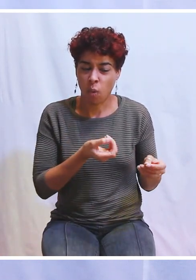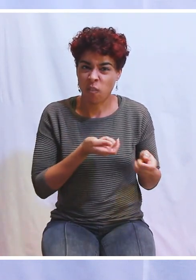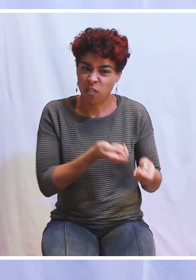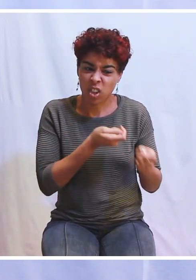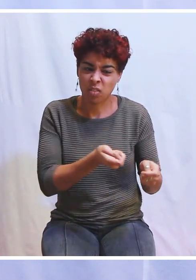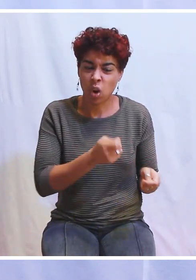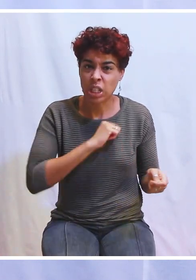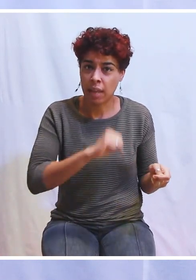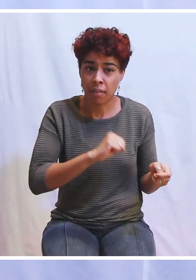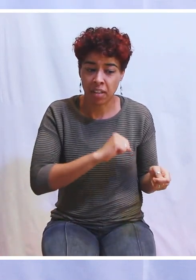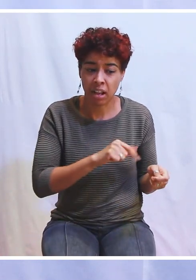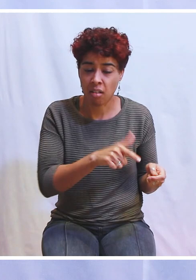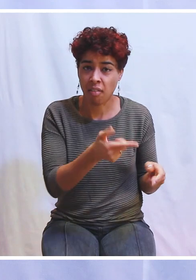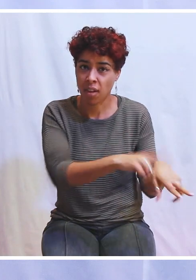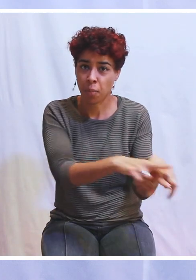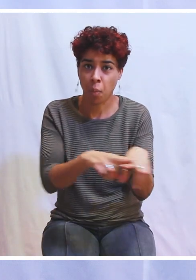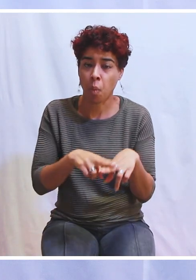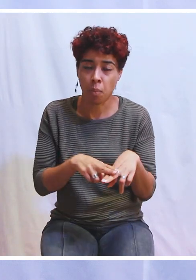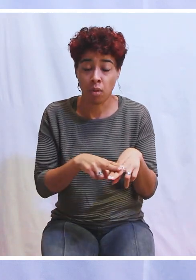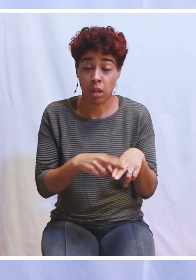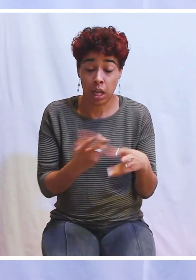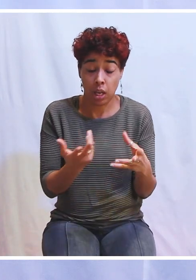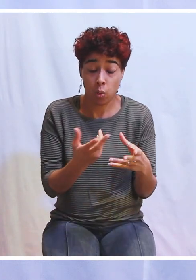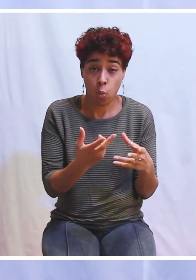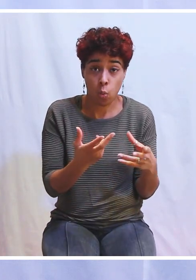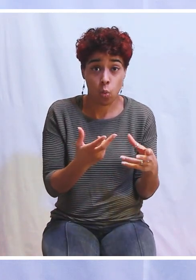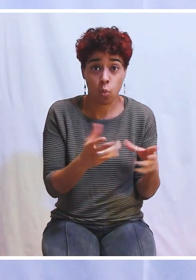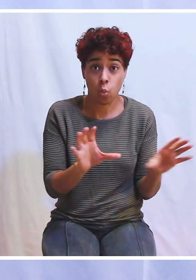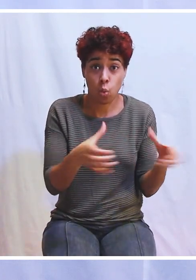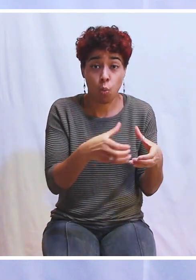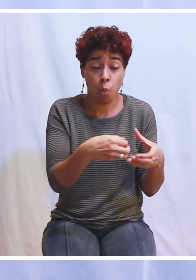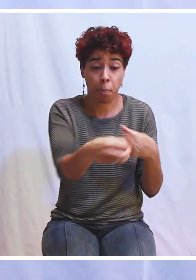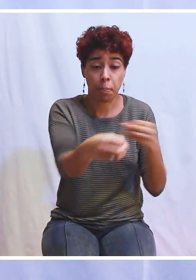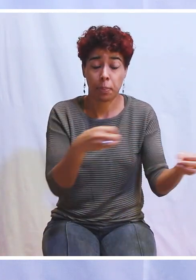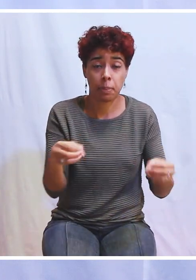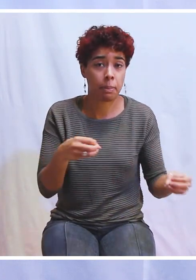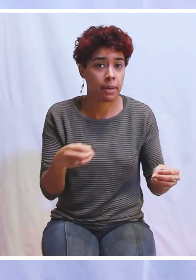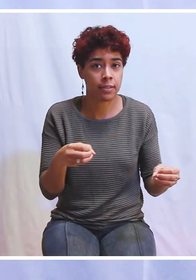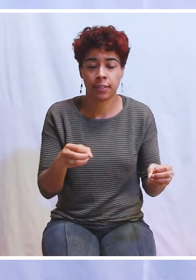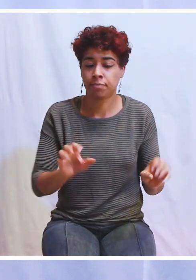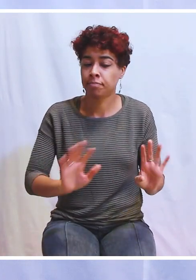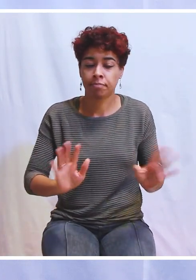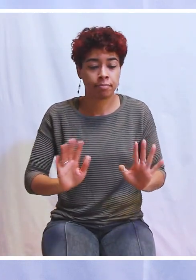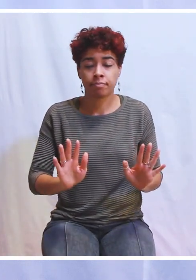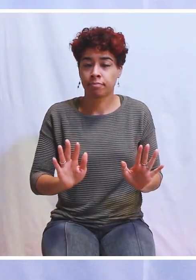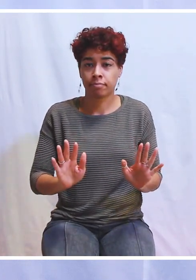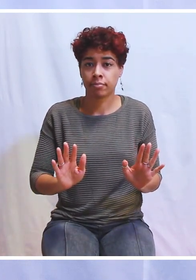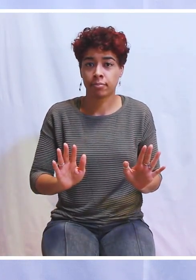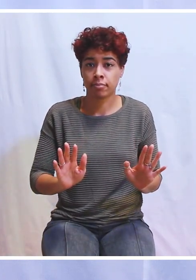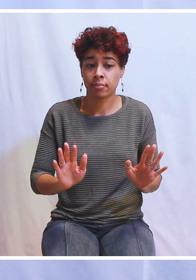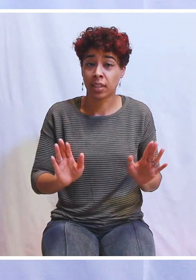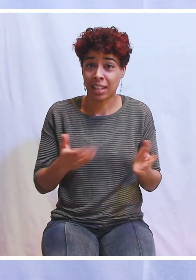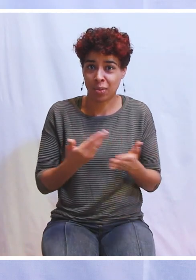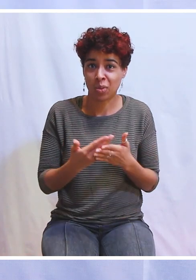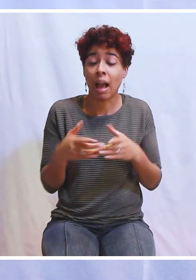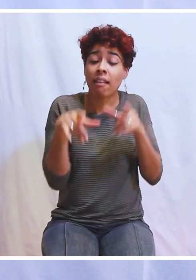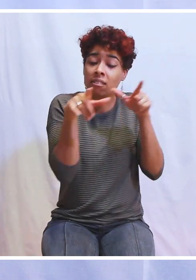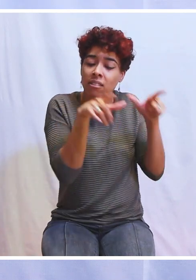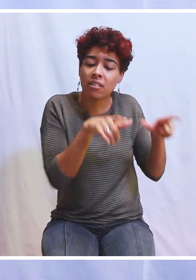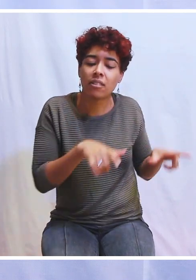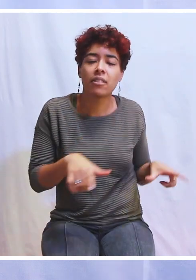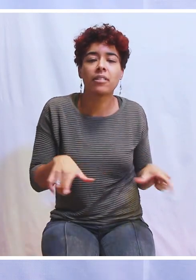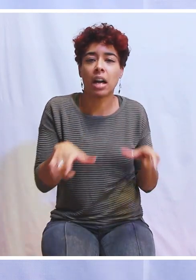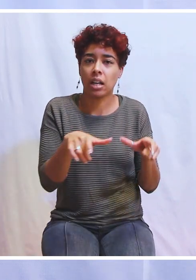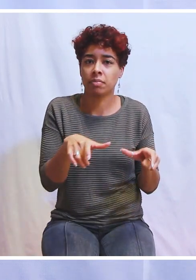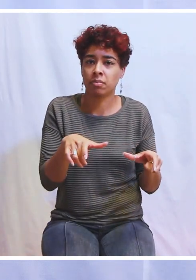vont mourir et puis le troupeau va être disséminé en fait. Donc lui, il ne prend pas ce risque. Il veille. Il dit non, je